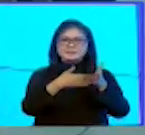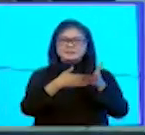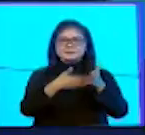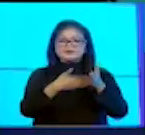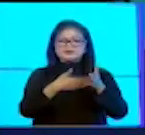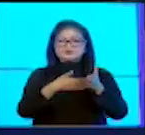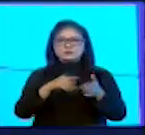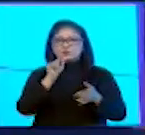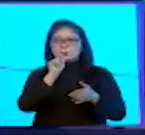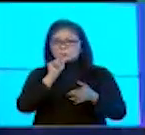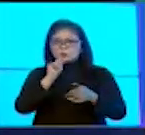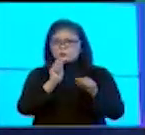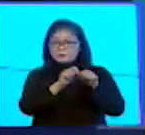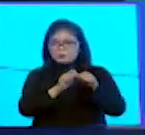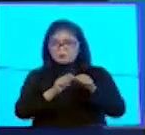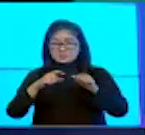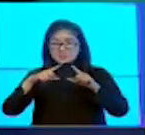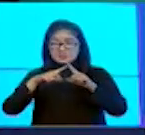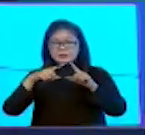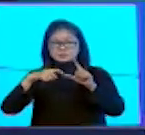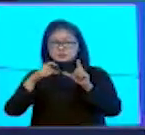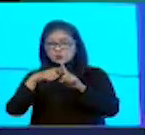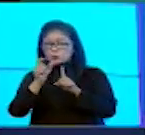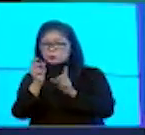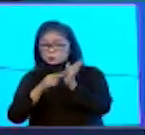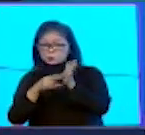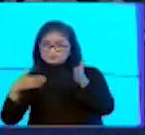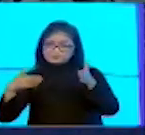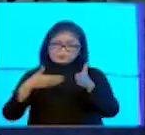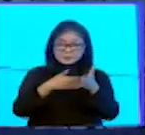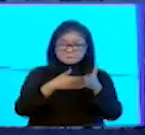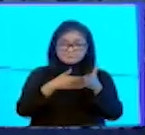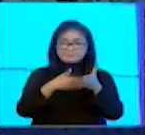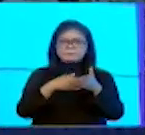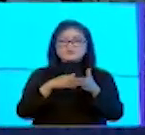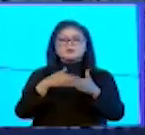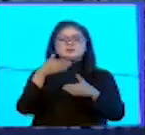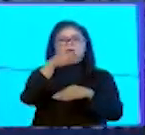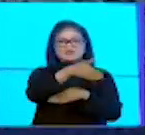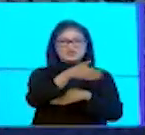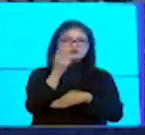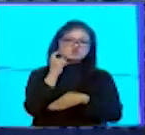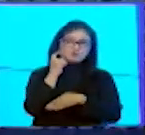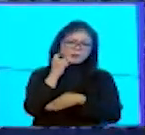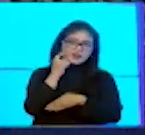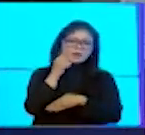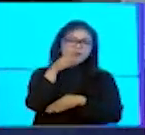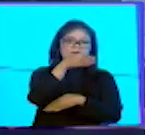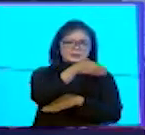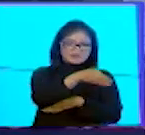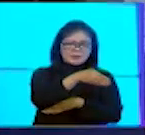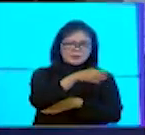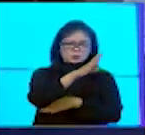pengajuan akun. Kemudian saya konsul dan diminta coba terus, alhamdulillah ketika sore sudah beberapa